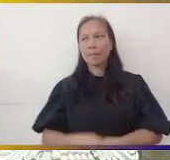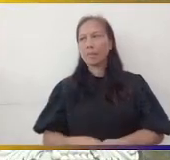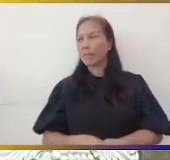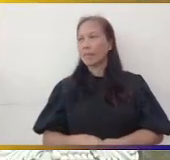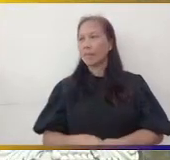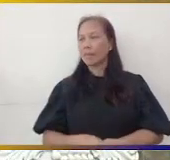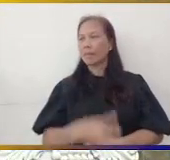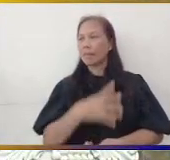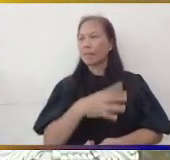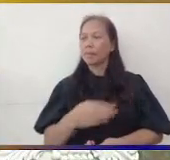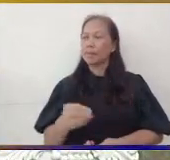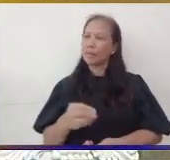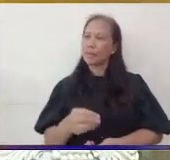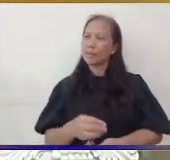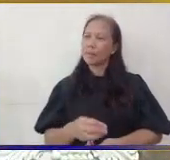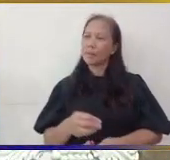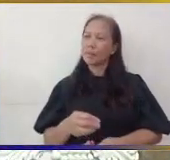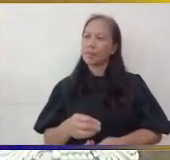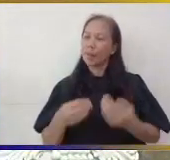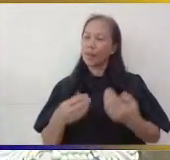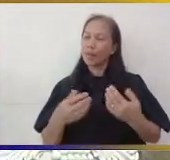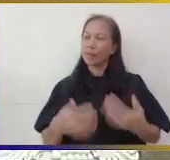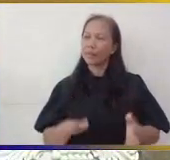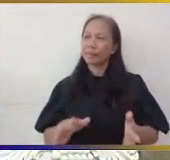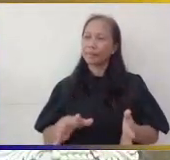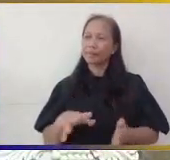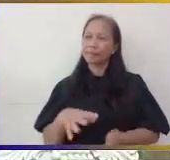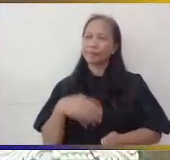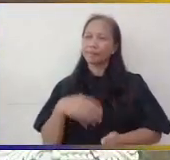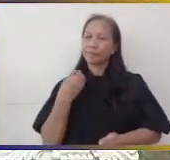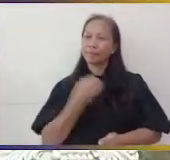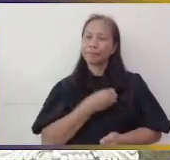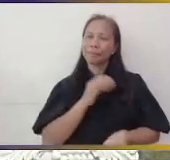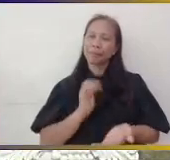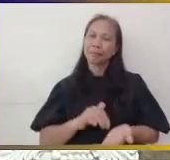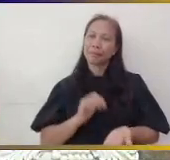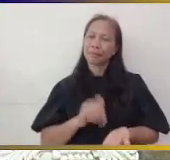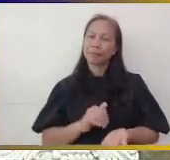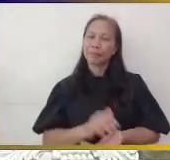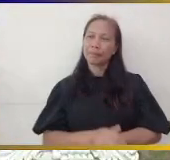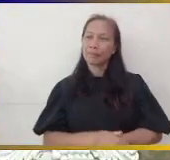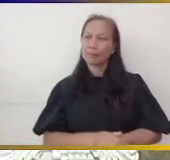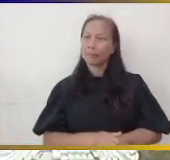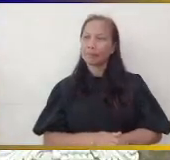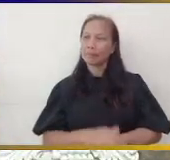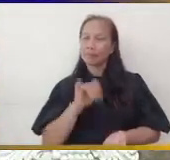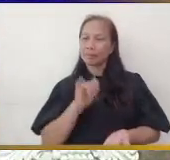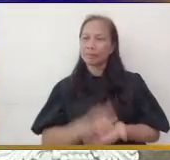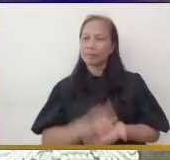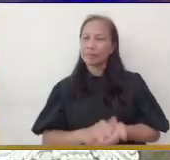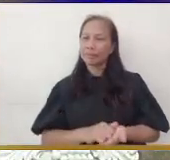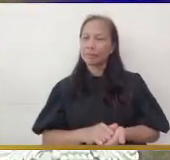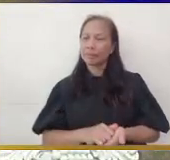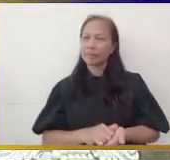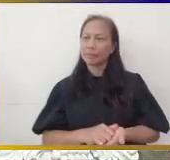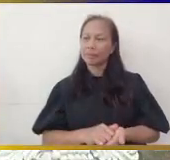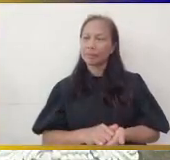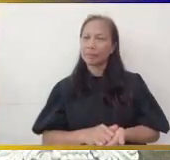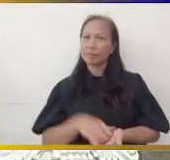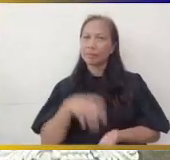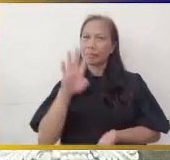clift and sa Pagtatapos po natin dito mga kapatid ito pong in 40 in